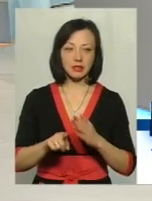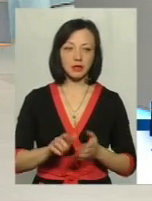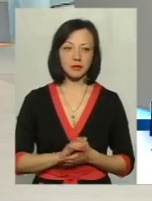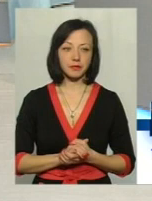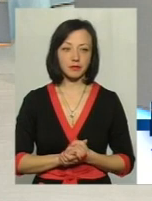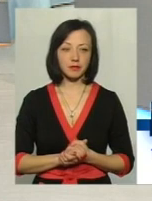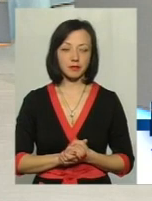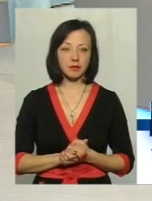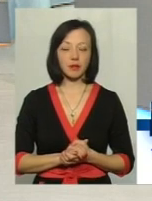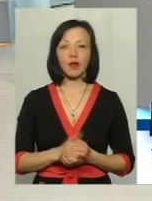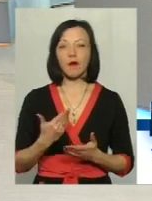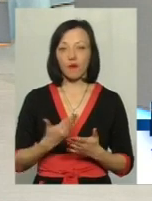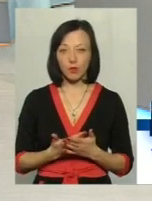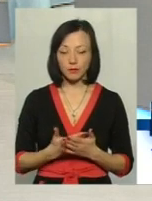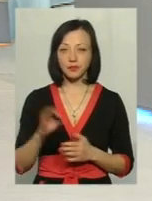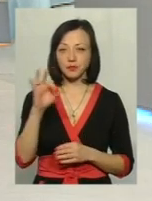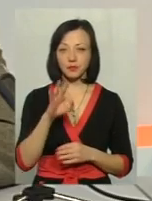Дякую. Отже,